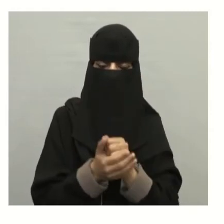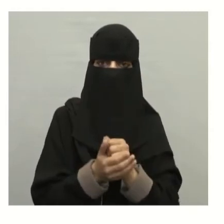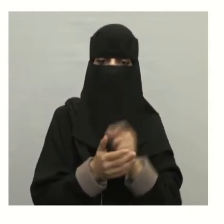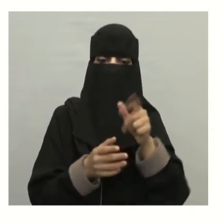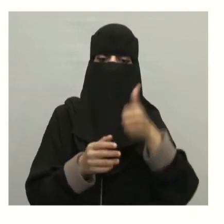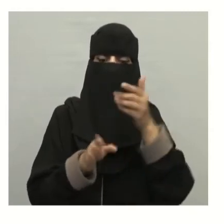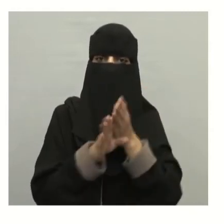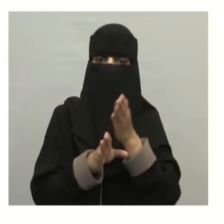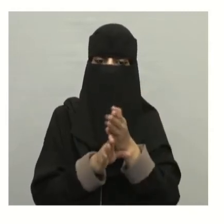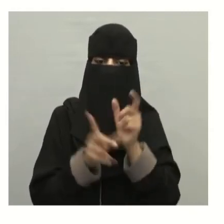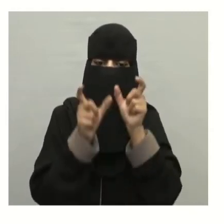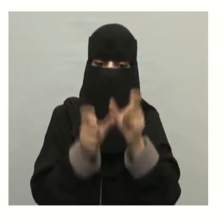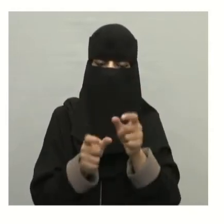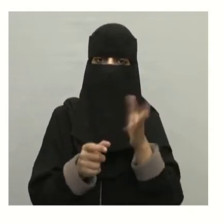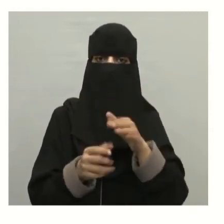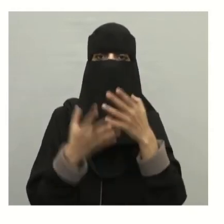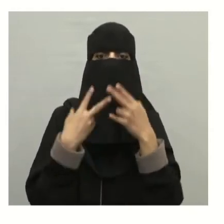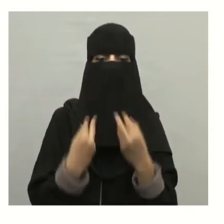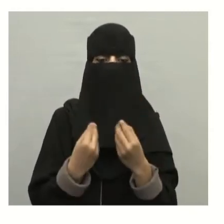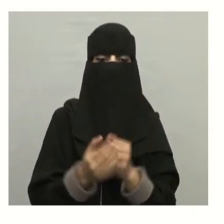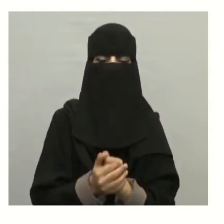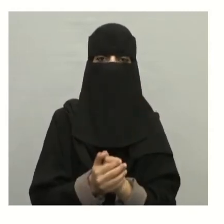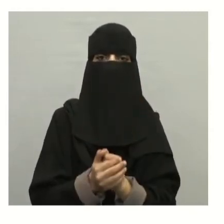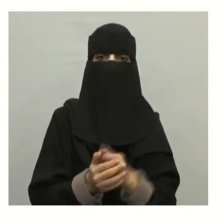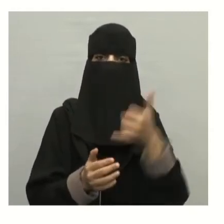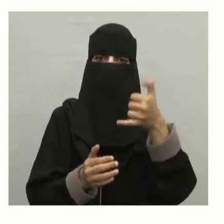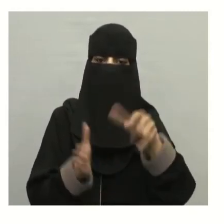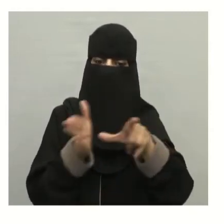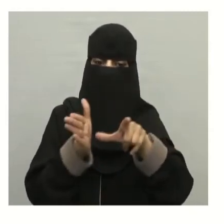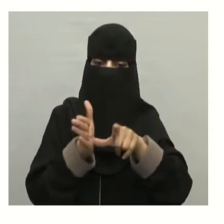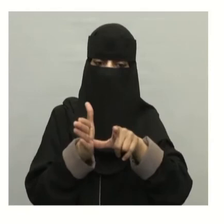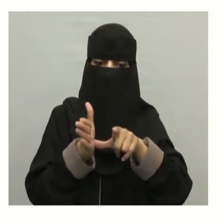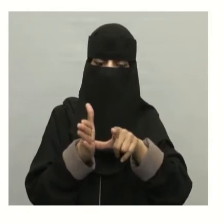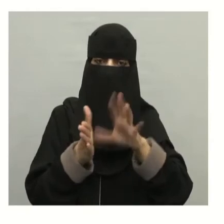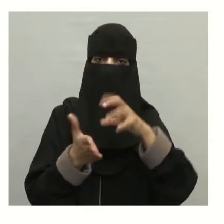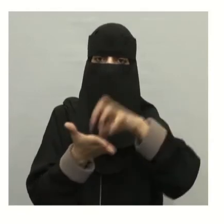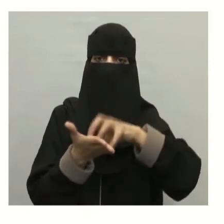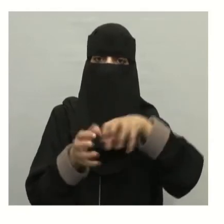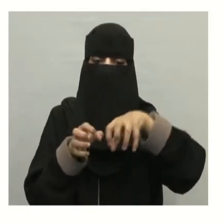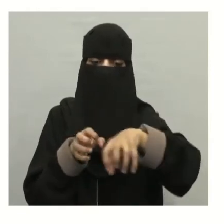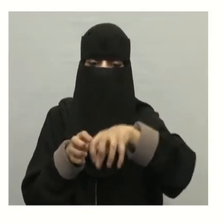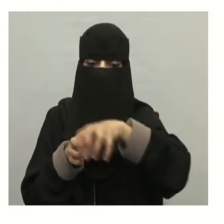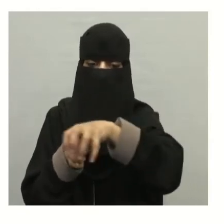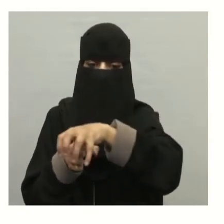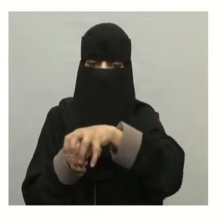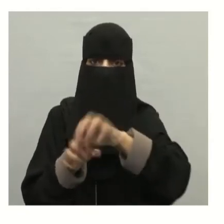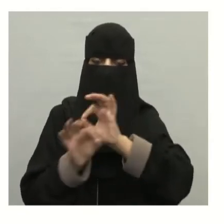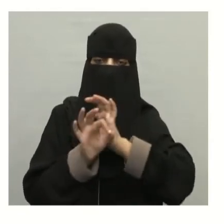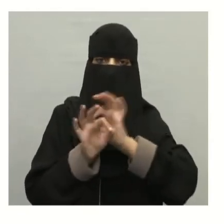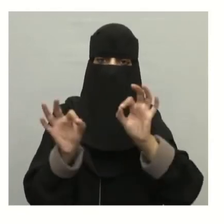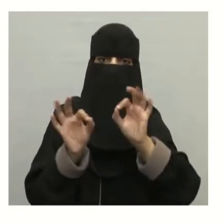هي أفضل طريقة للمحافظة على نظافته، دورات المياه أيضا ما هي أكثر